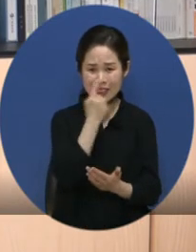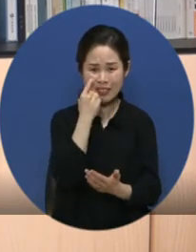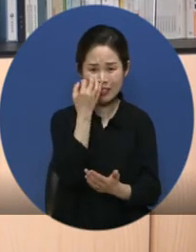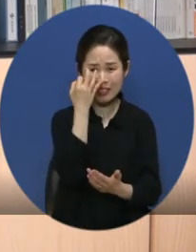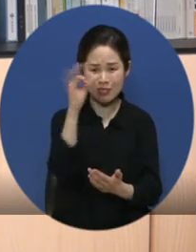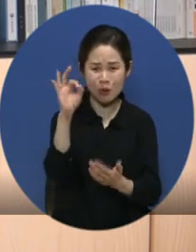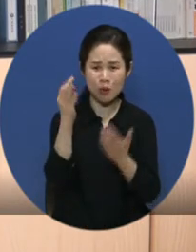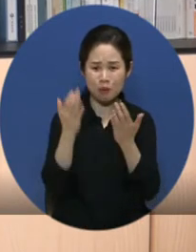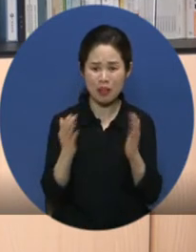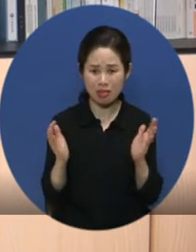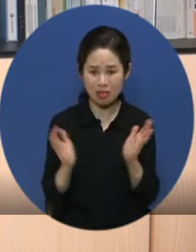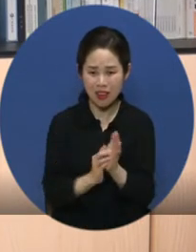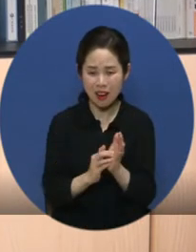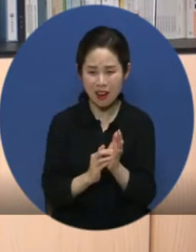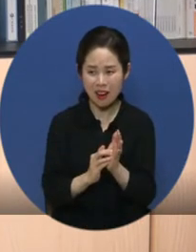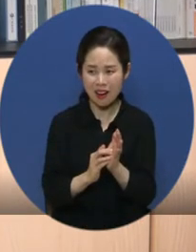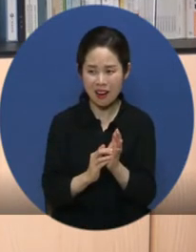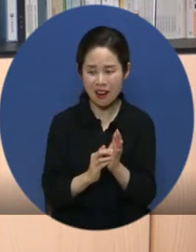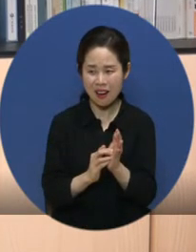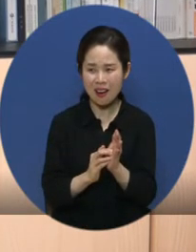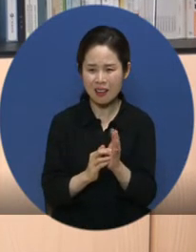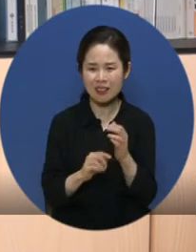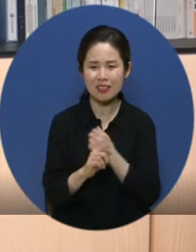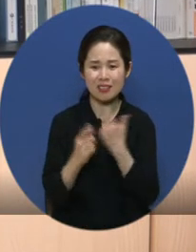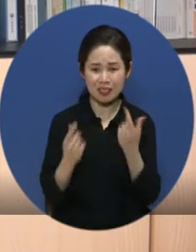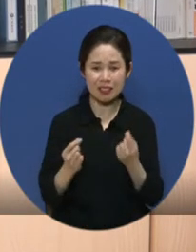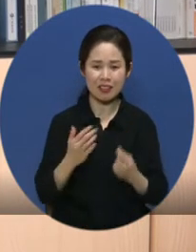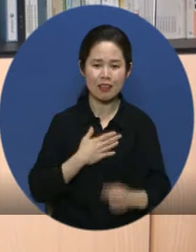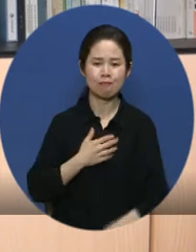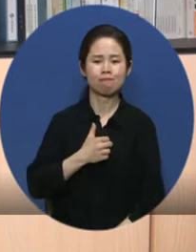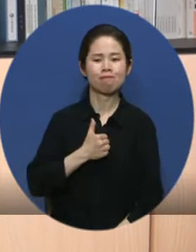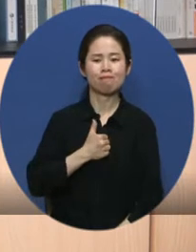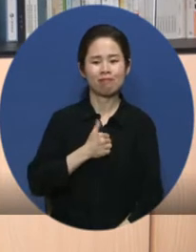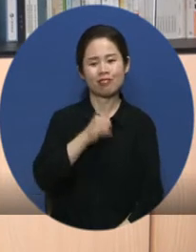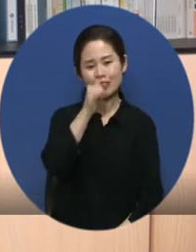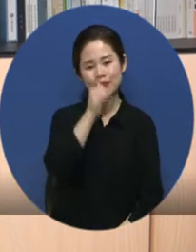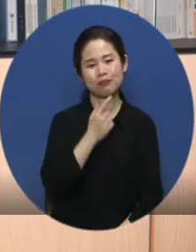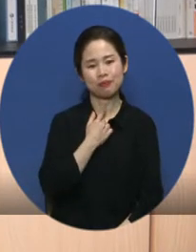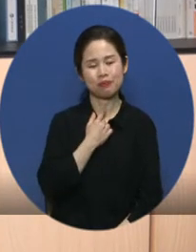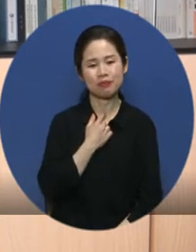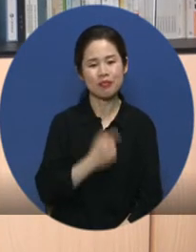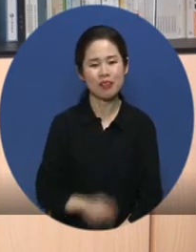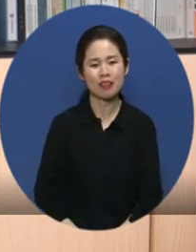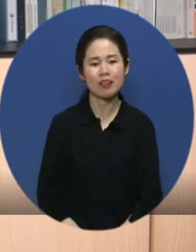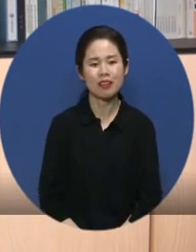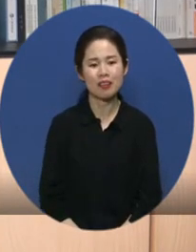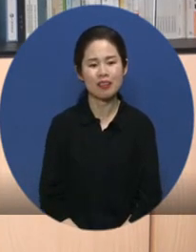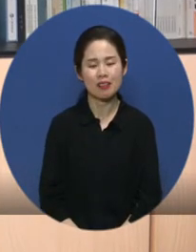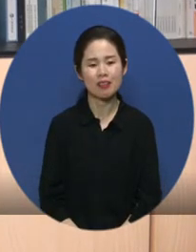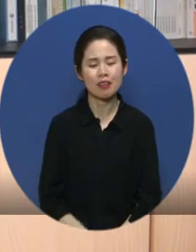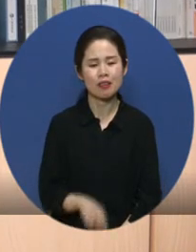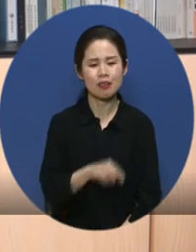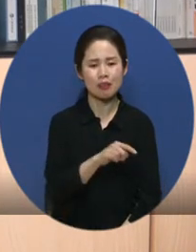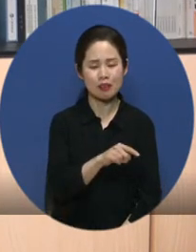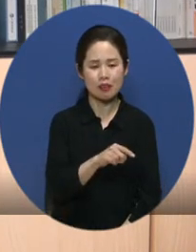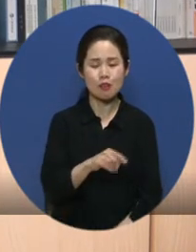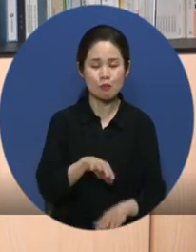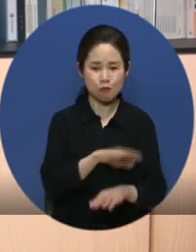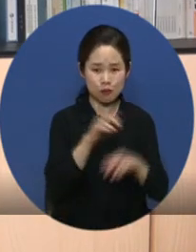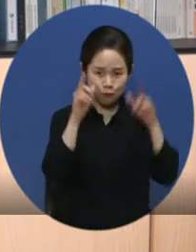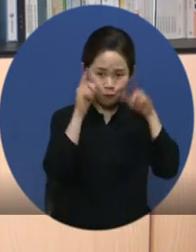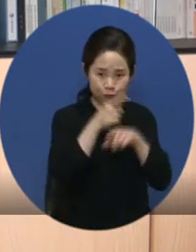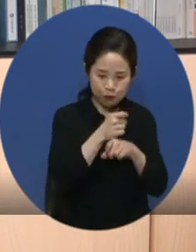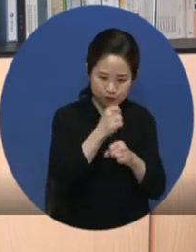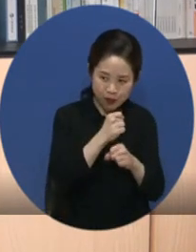가질 수 있는 그런 자부심이 저한테는 컸고 우리 청각장애인들도 그래 거기에 대한 자부심이 굉장히 커요.